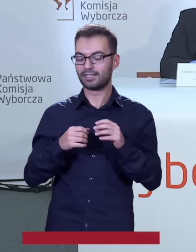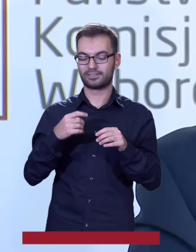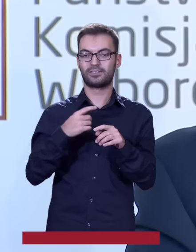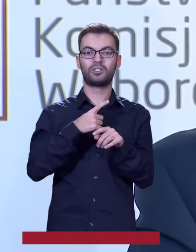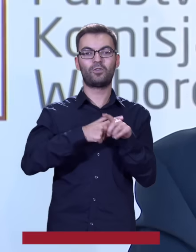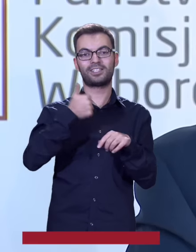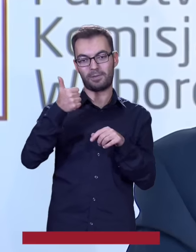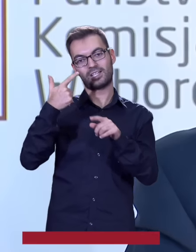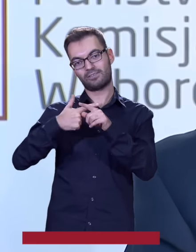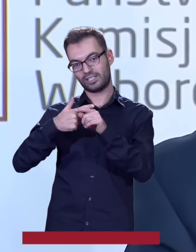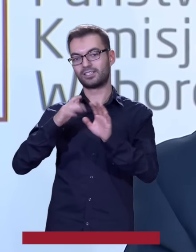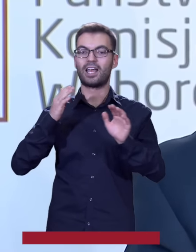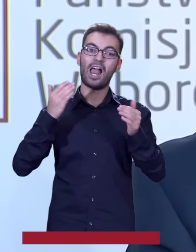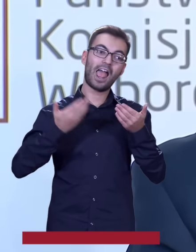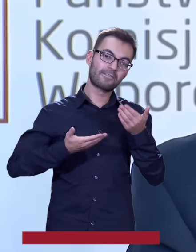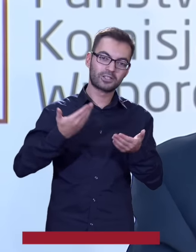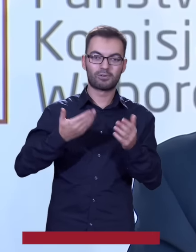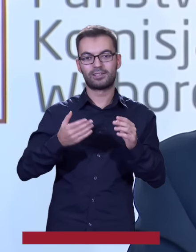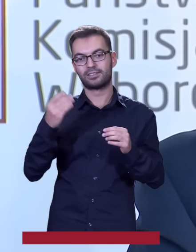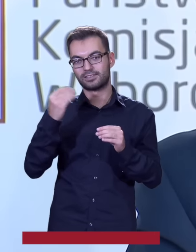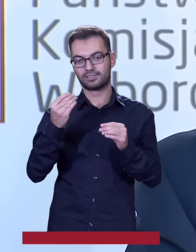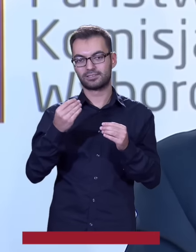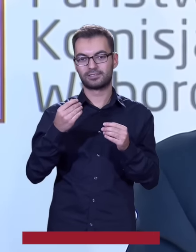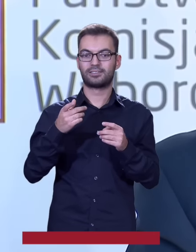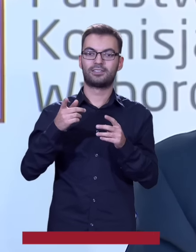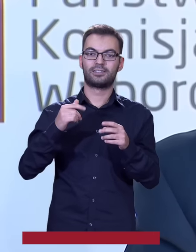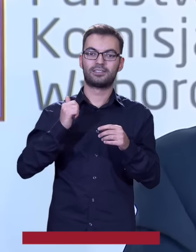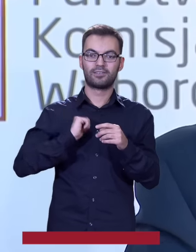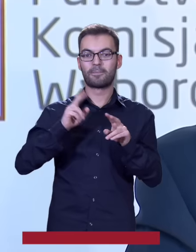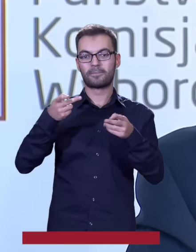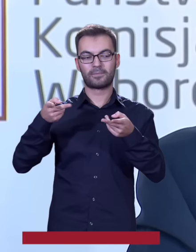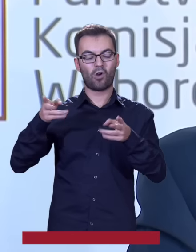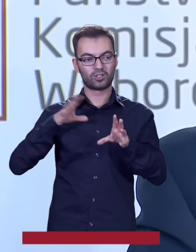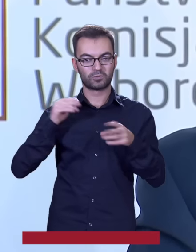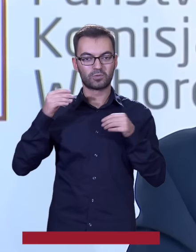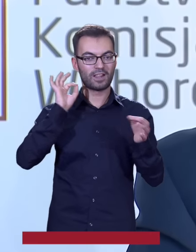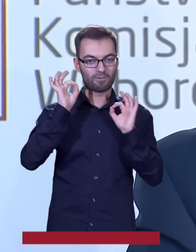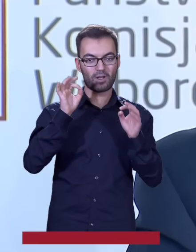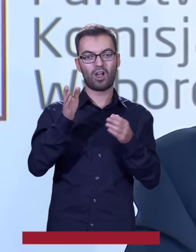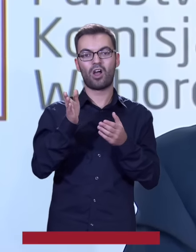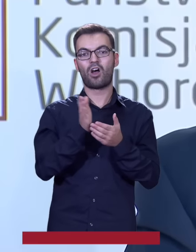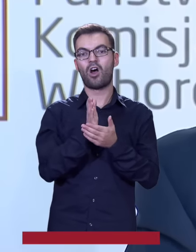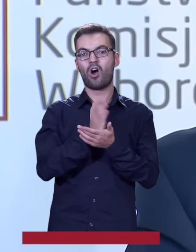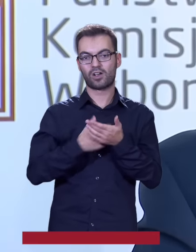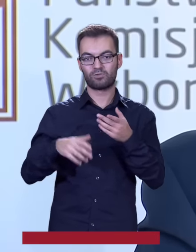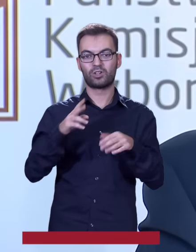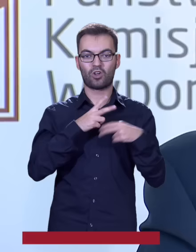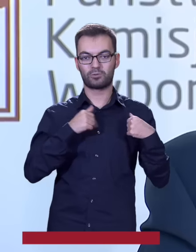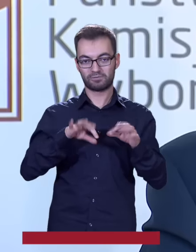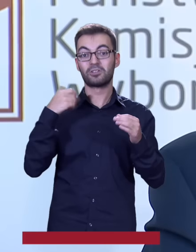21:20, bo jeszcze ewentualnie na kwestii przekazania informacji z okręgowych komisji wyborczych, że będę